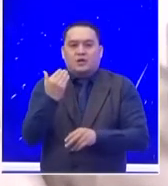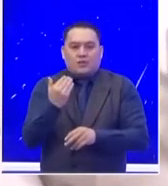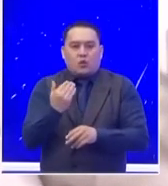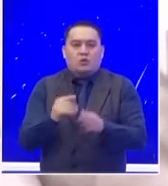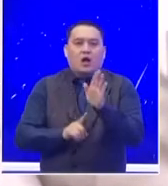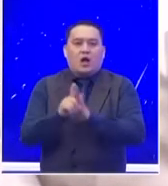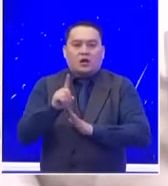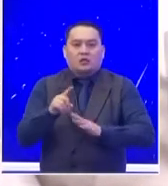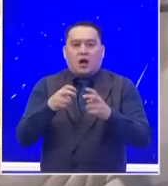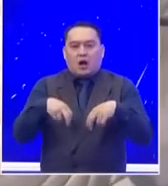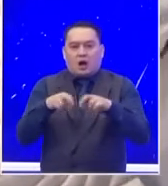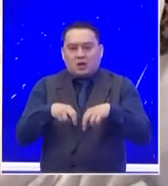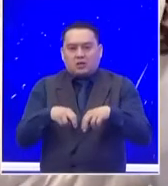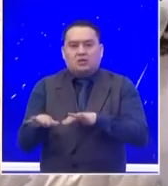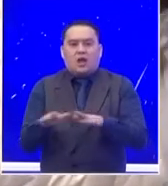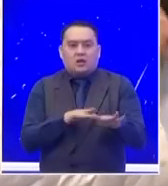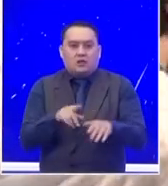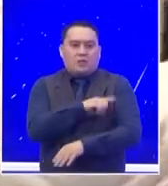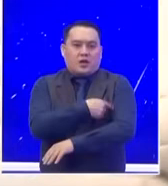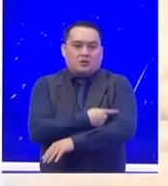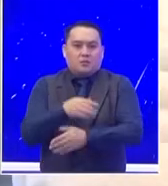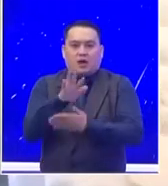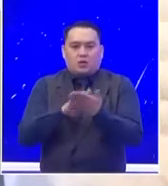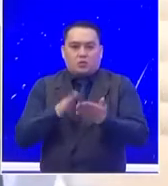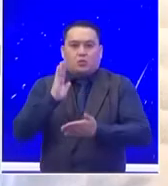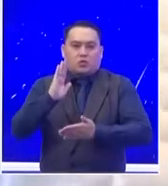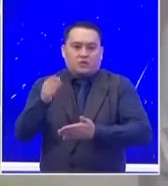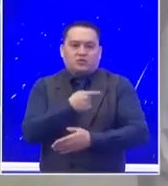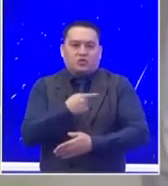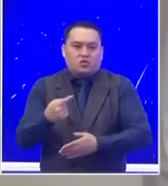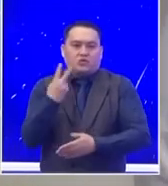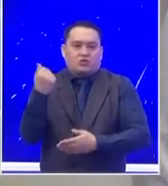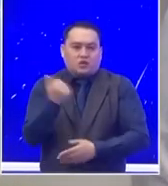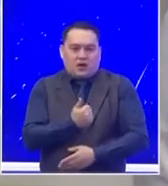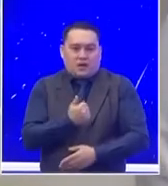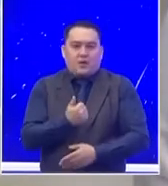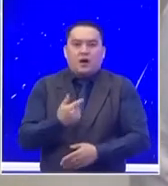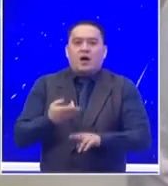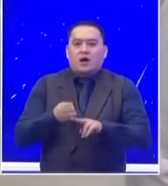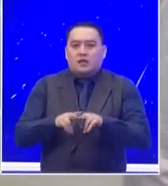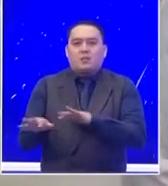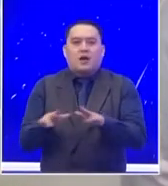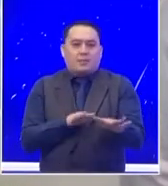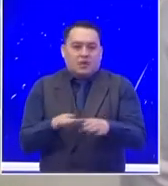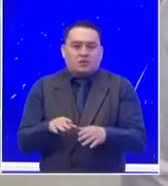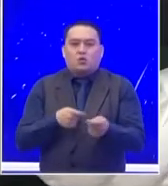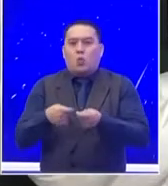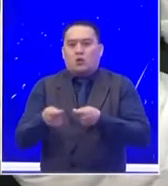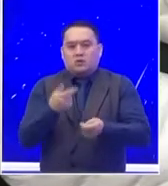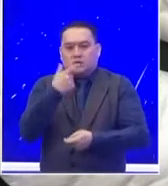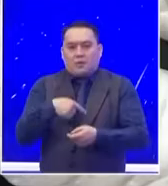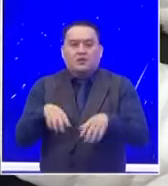Адалдыкаланы начался анализ деятельности медиков, и продолжаться он будет в течение 2 недель. Данное мероприятие возглавил